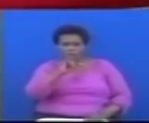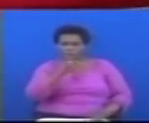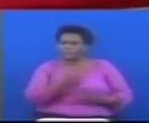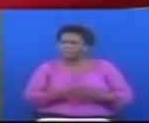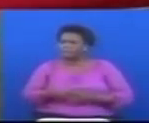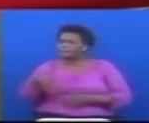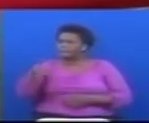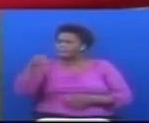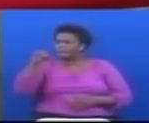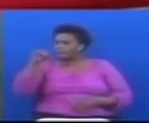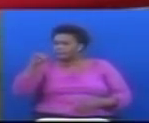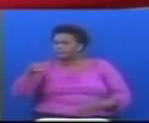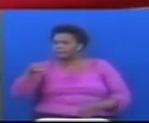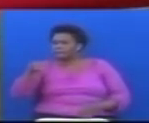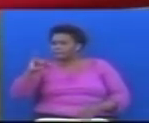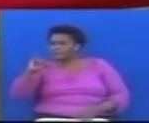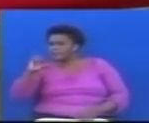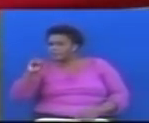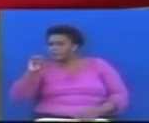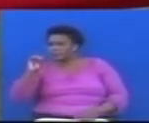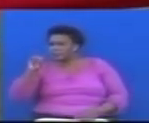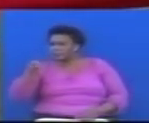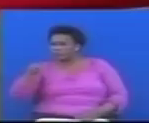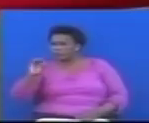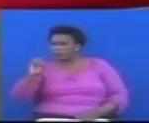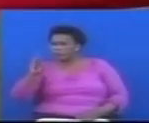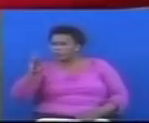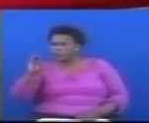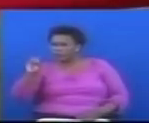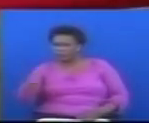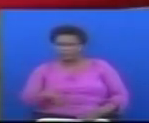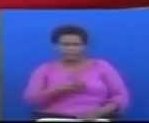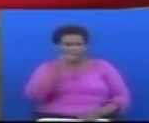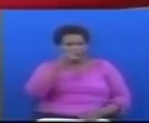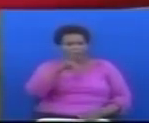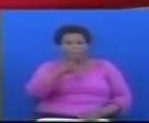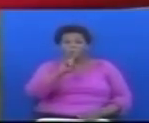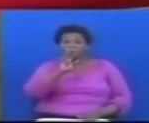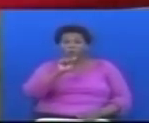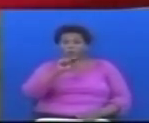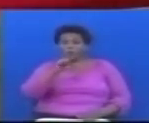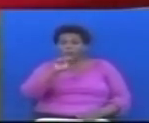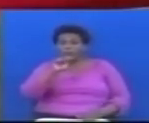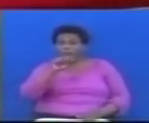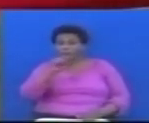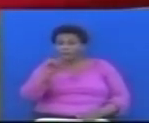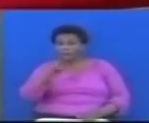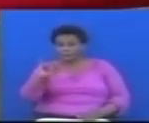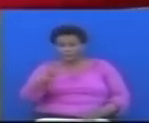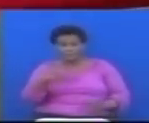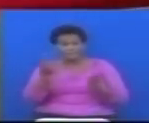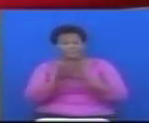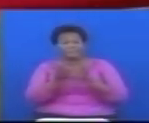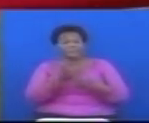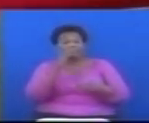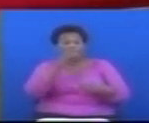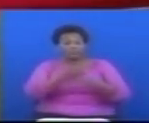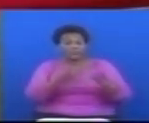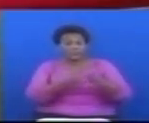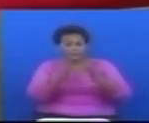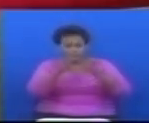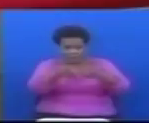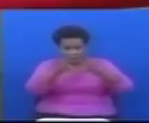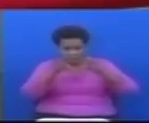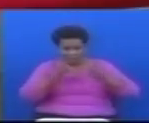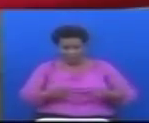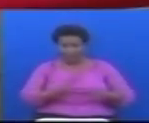barabara ya Visomoro, Bumu, Mwarazi, ikiwa ni pamoja na ujenzi wa daraja kwa maana vented